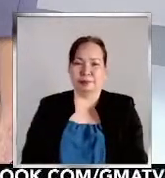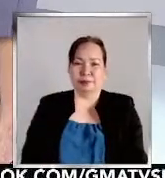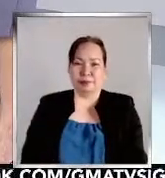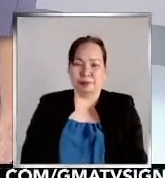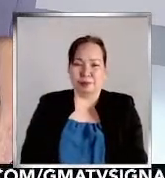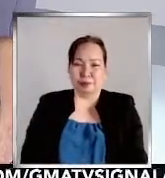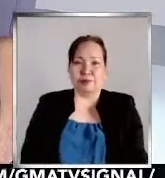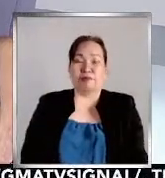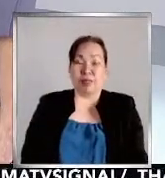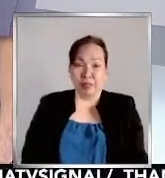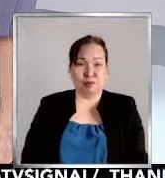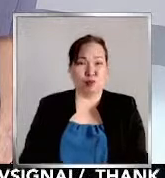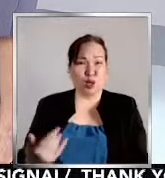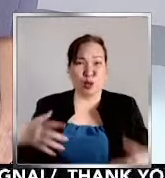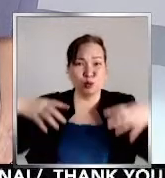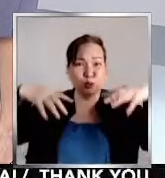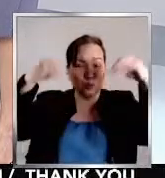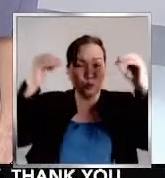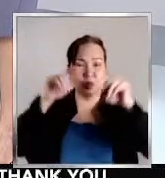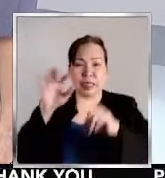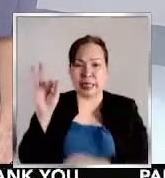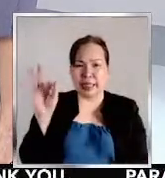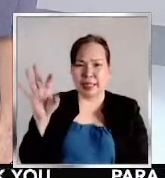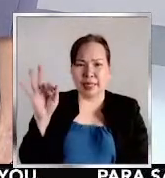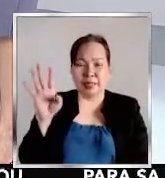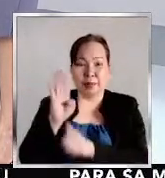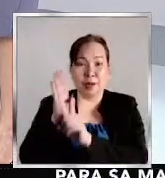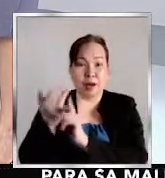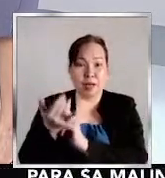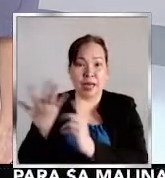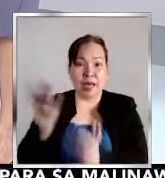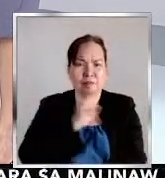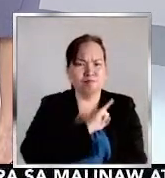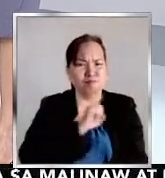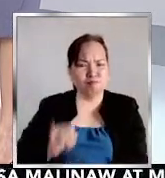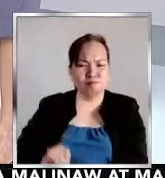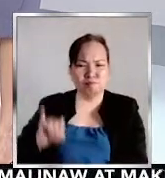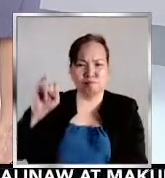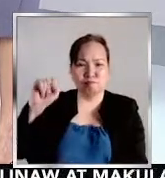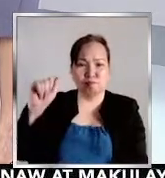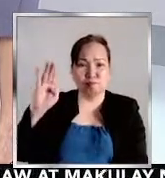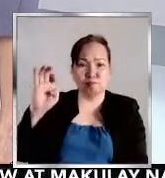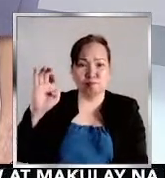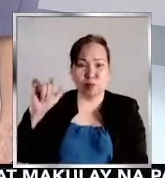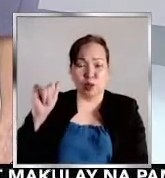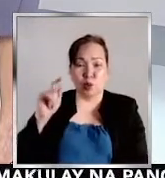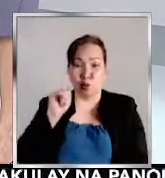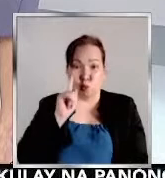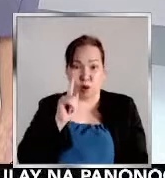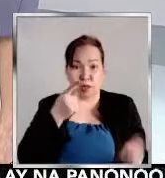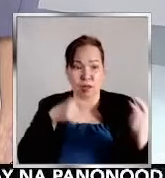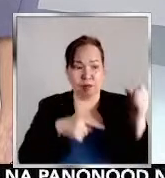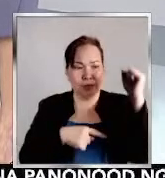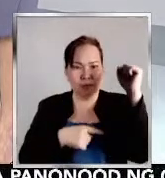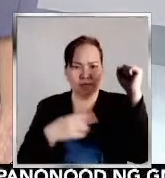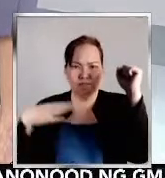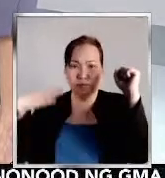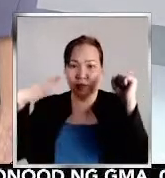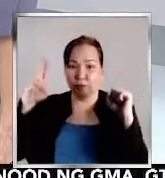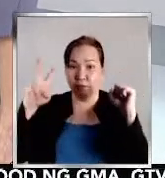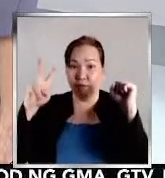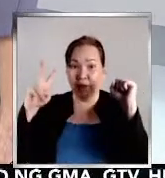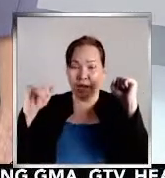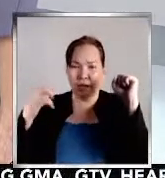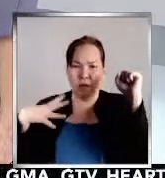Nag-brownout po sa 19 na barangay sa San Mateo, Isabela matapos bumangga sa poste ng kuryente ang isang van. Sa Dasmariñas, Cavite naman,